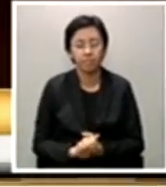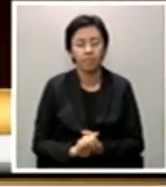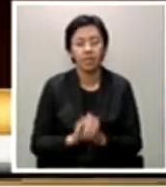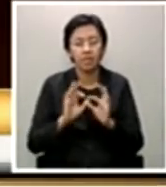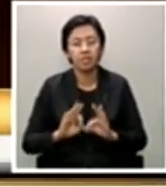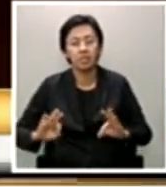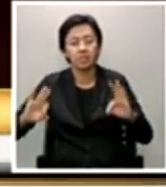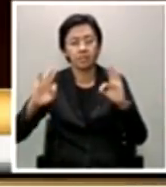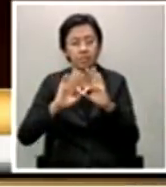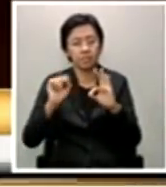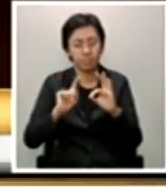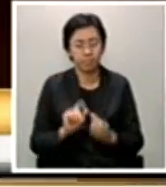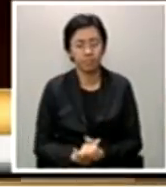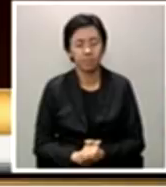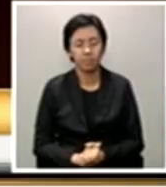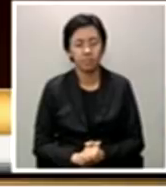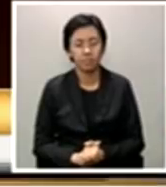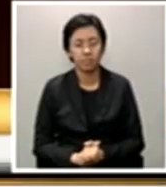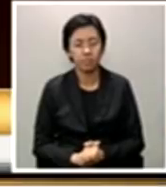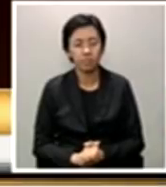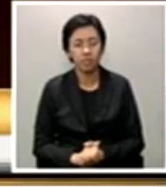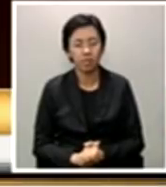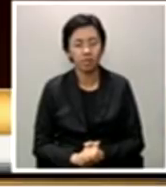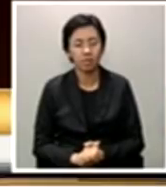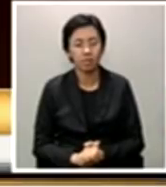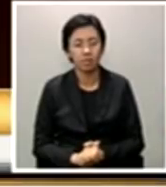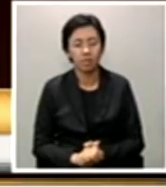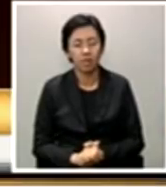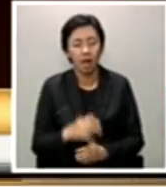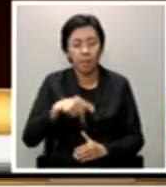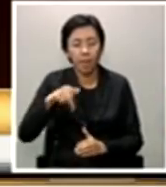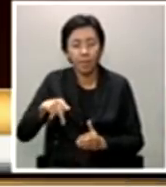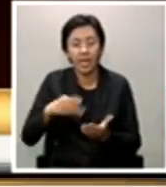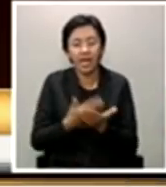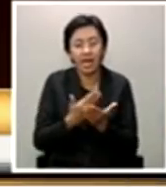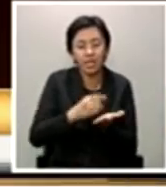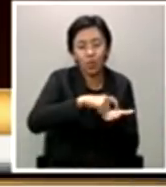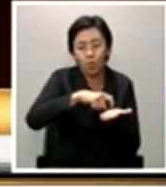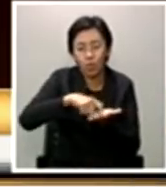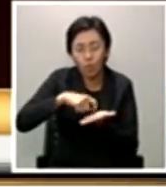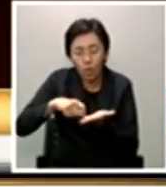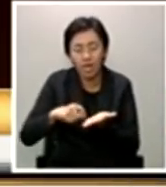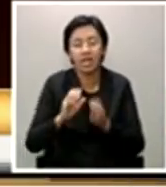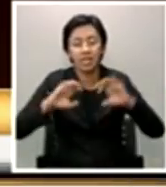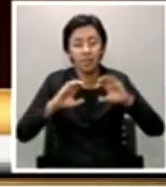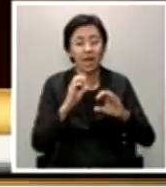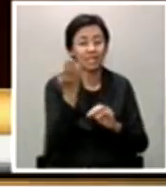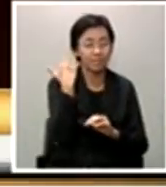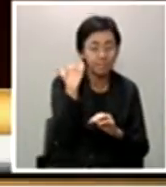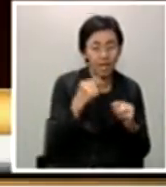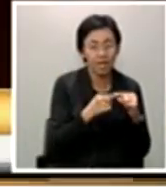ญที่สุดก็คือว่าไอ้ e-government หรือว่าไอ้พร้อมไปที่เราสร้างขึ้นมาเมื่อปลายรัฐบาลชุดที่แล้วต่อเนื่องมาถึงขนาด